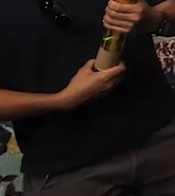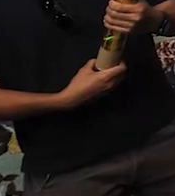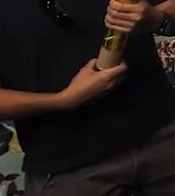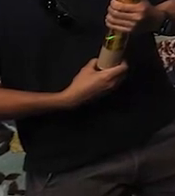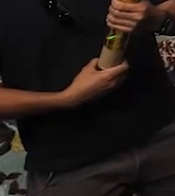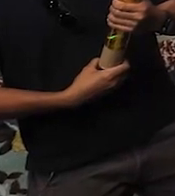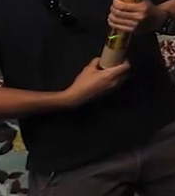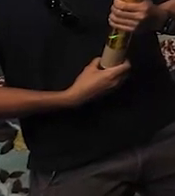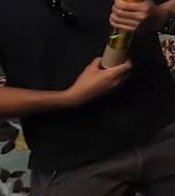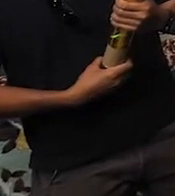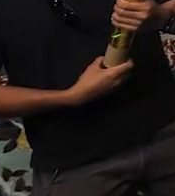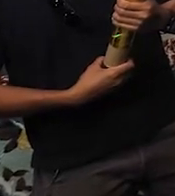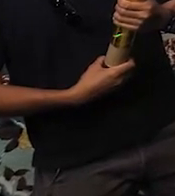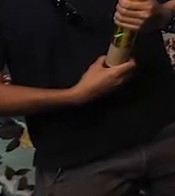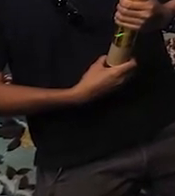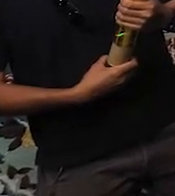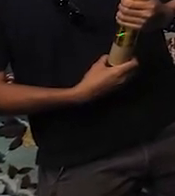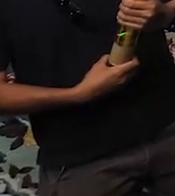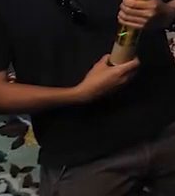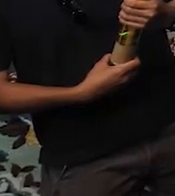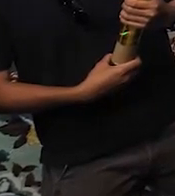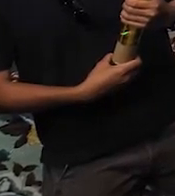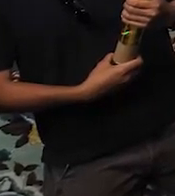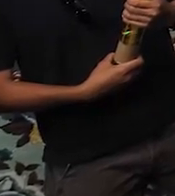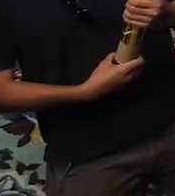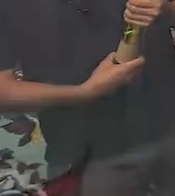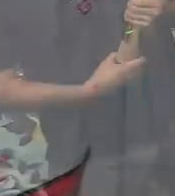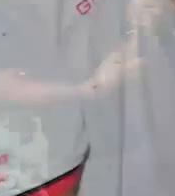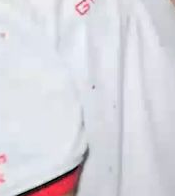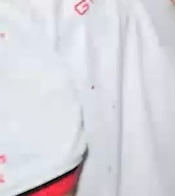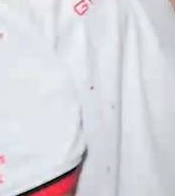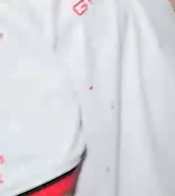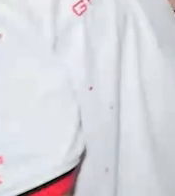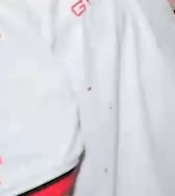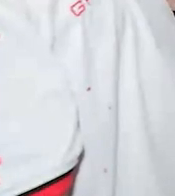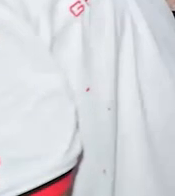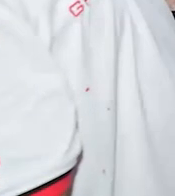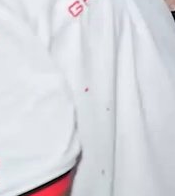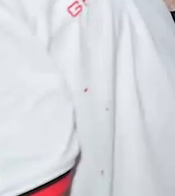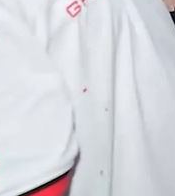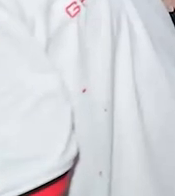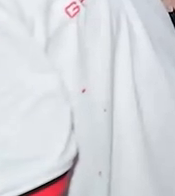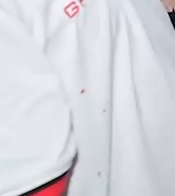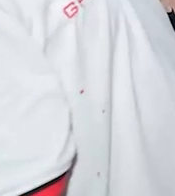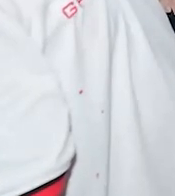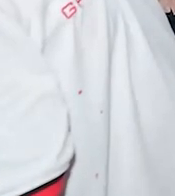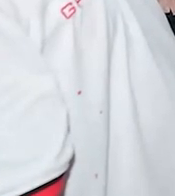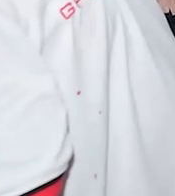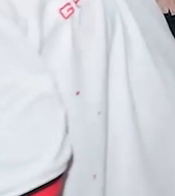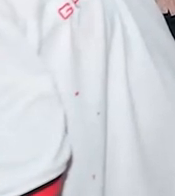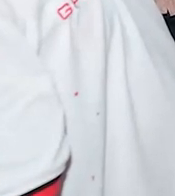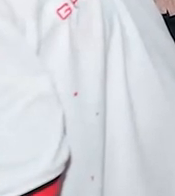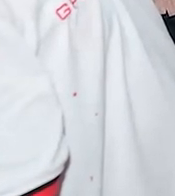111 tapak menara baru yang dirancang yang siap 1. Betung 23 belum siap 1